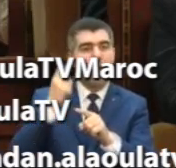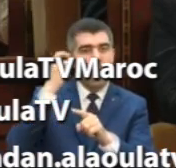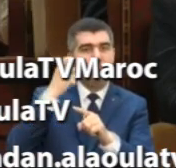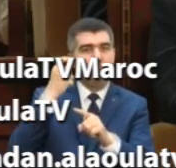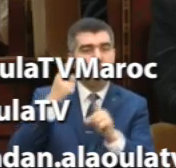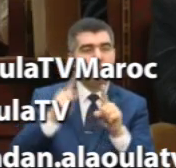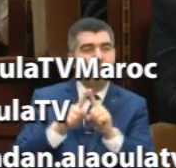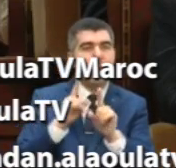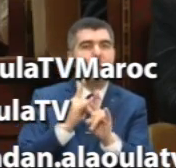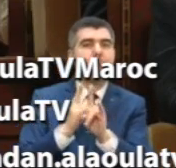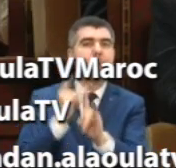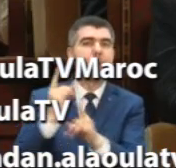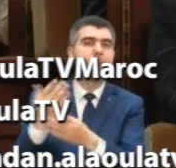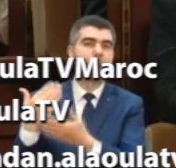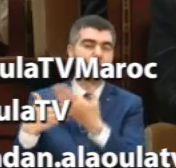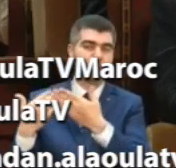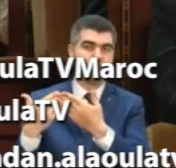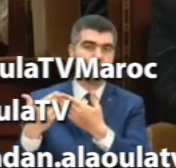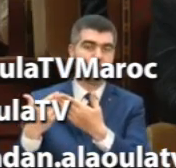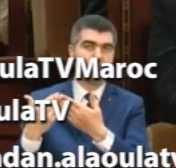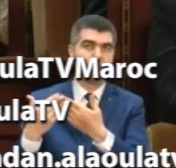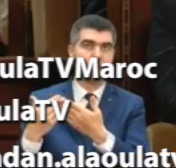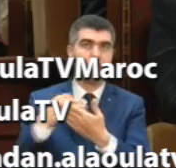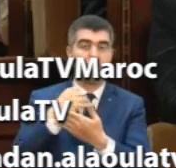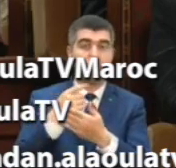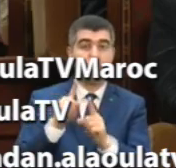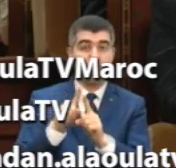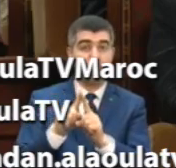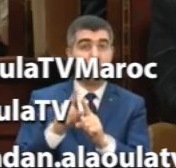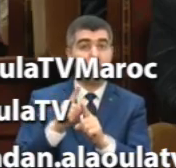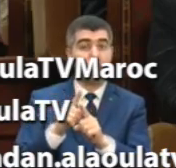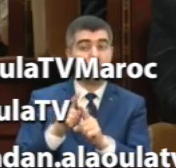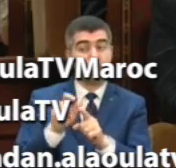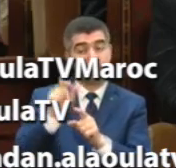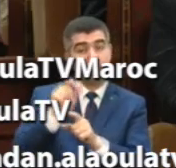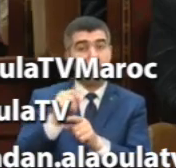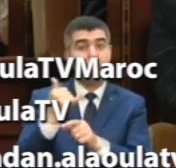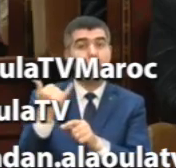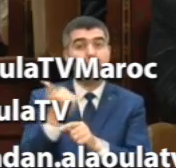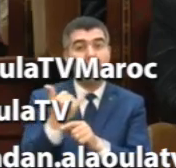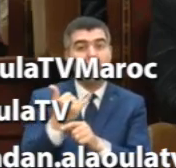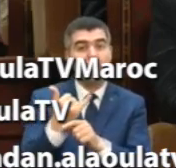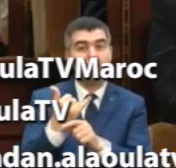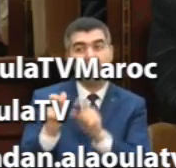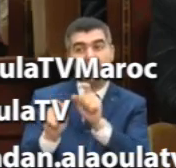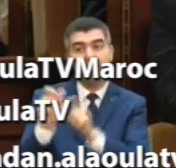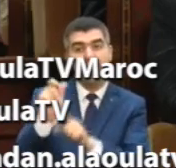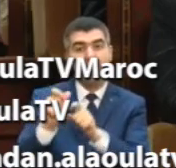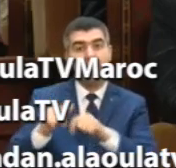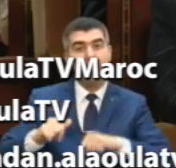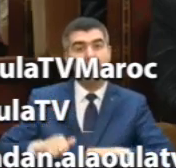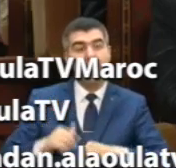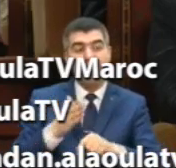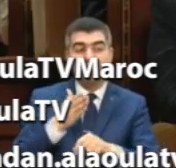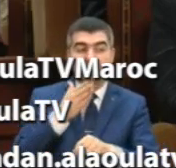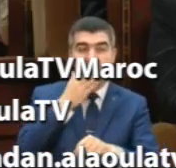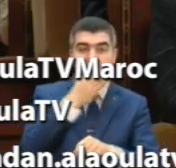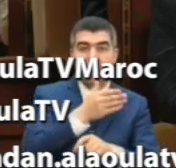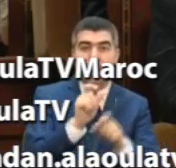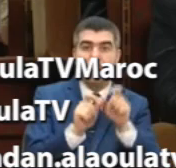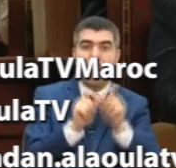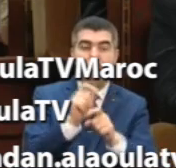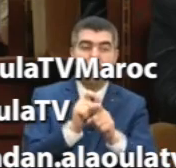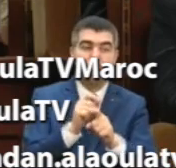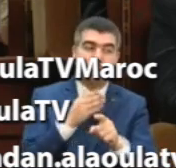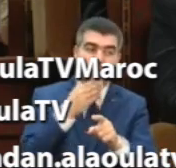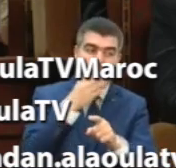قديمة. راه الدور ديالكم السيدة الوزيرة هو تهبطوا عند المواطن وتعرفوا انتم شنو خاصو. اليوم راه المواطن انتم كتشوفوه هو